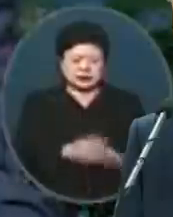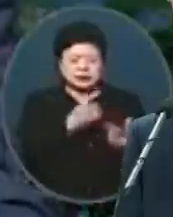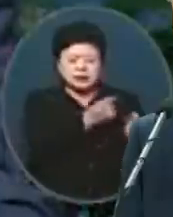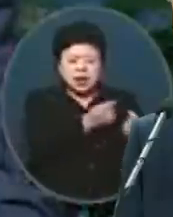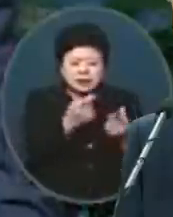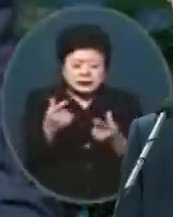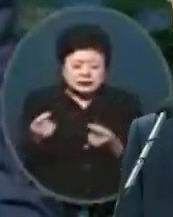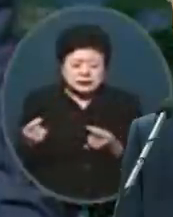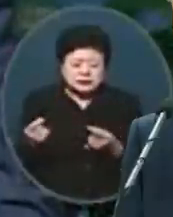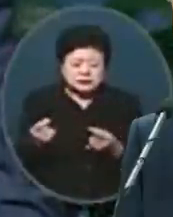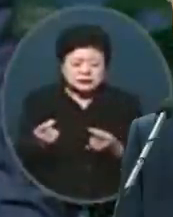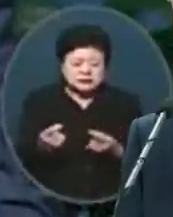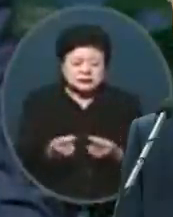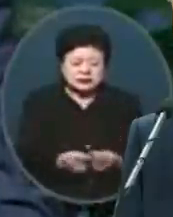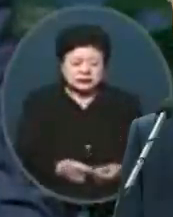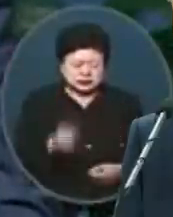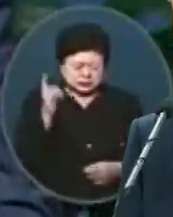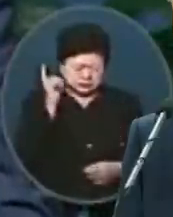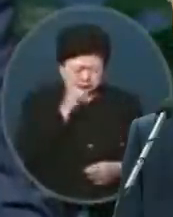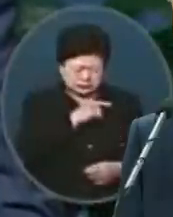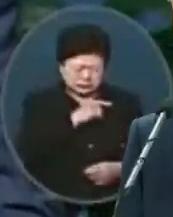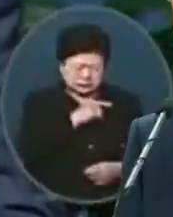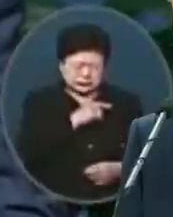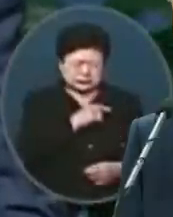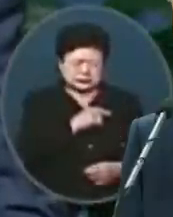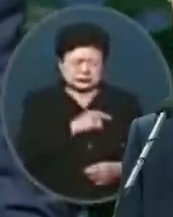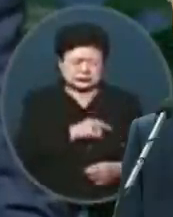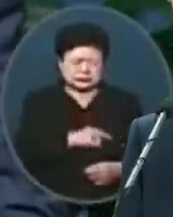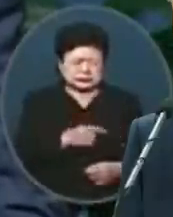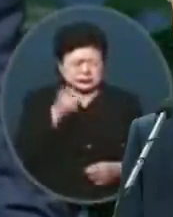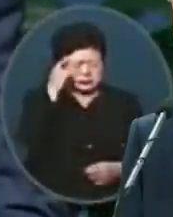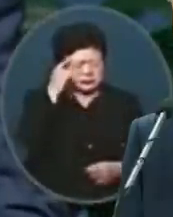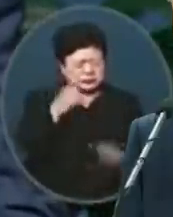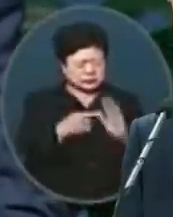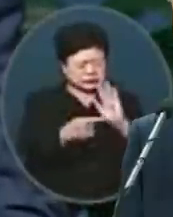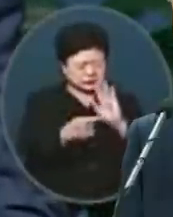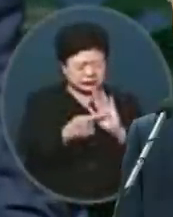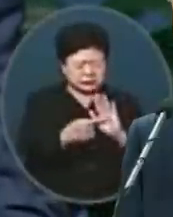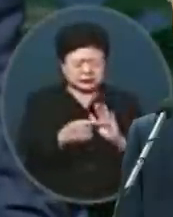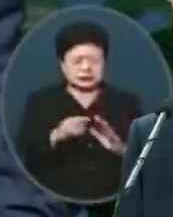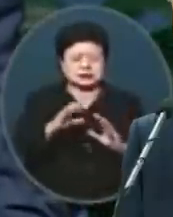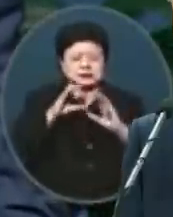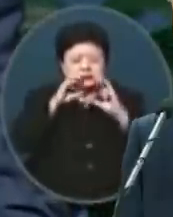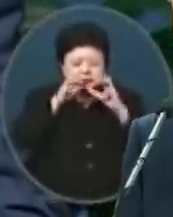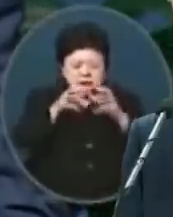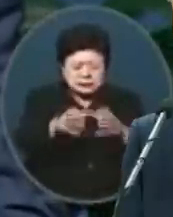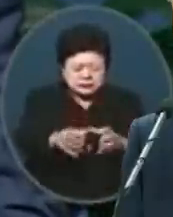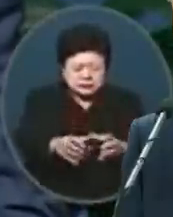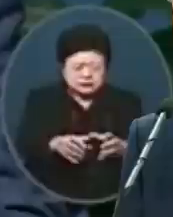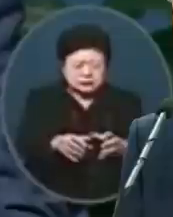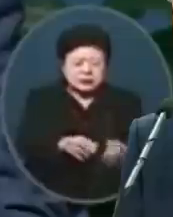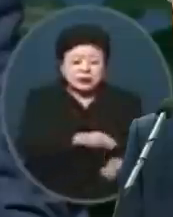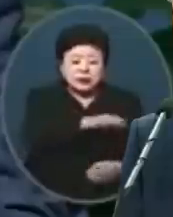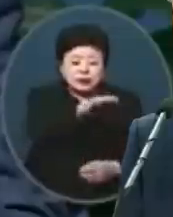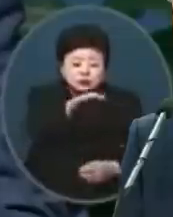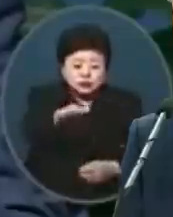같은 흉악한 부정적인 세계에서